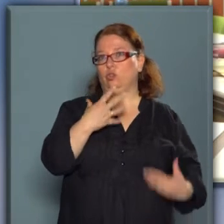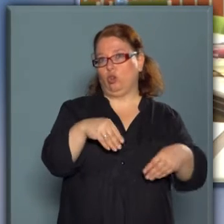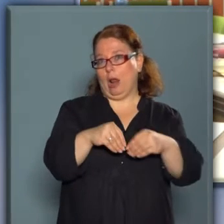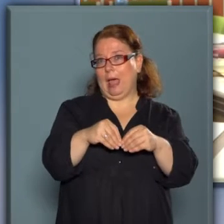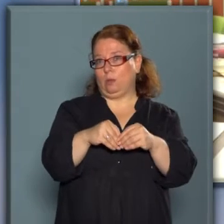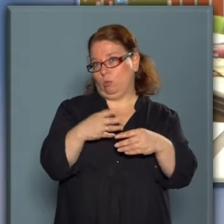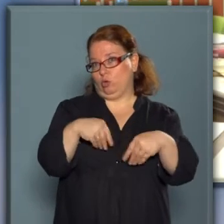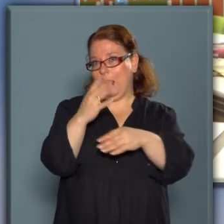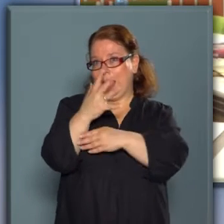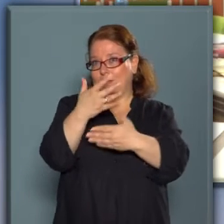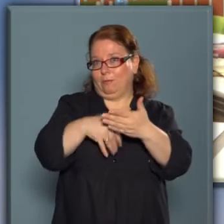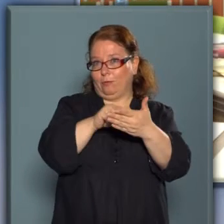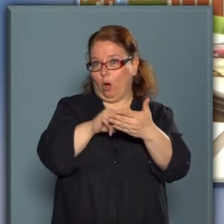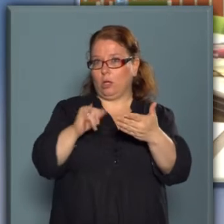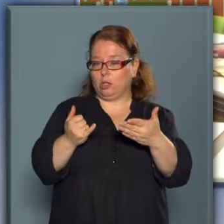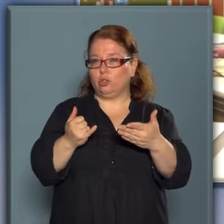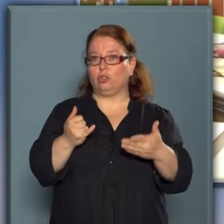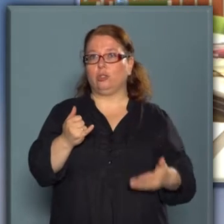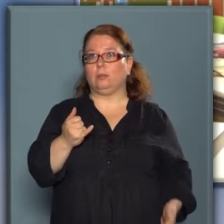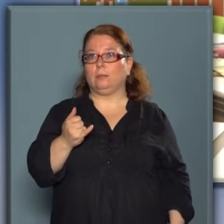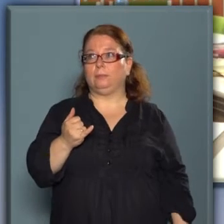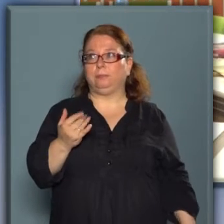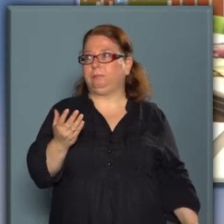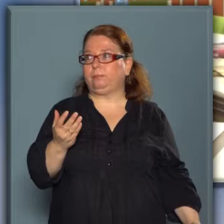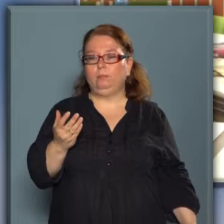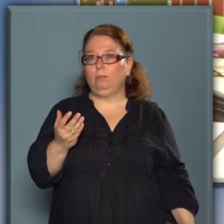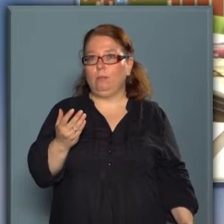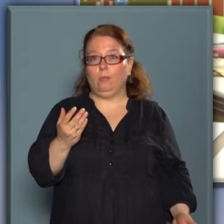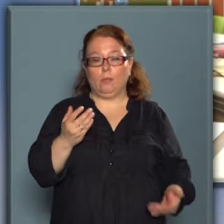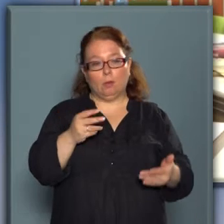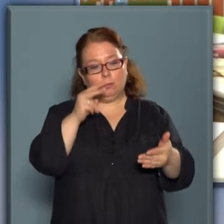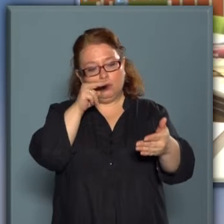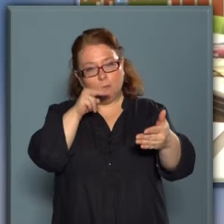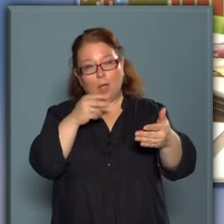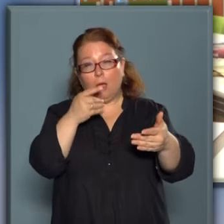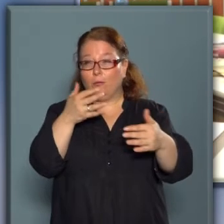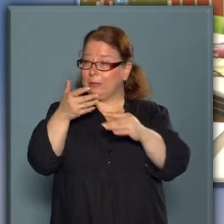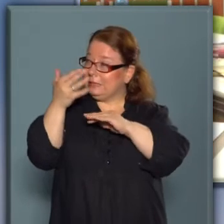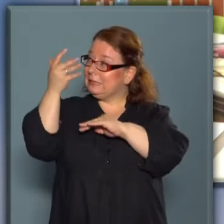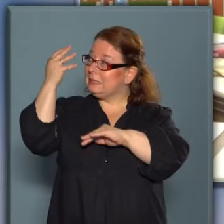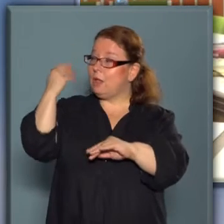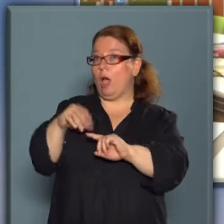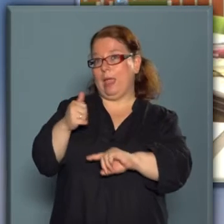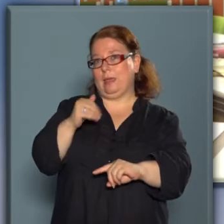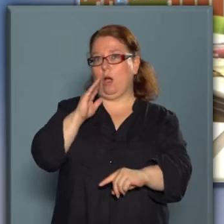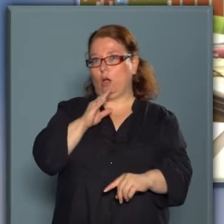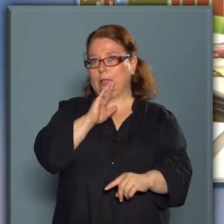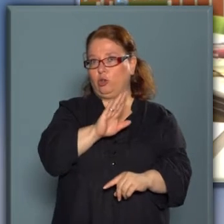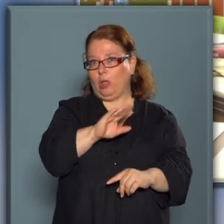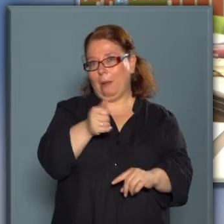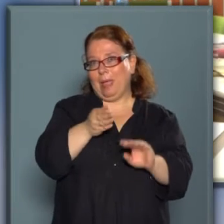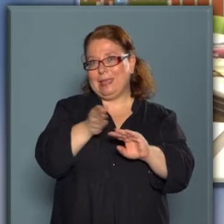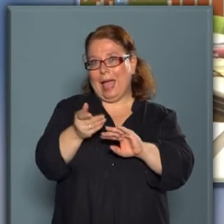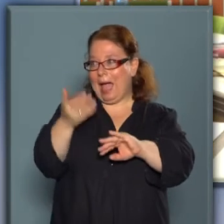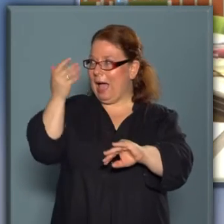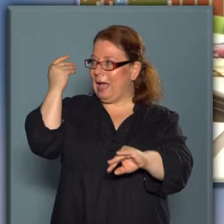a saját családomnak a családfája. Hát eljutok oda, hogy az édesanyámnak az